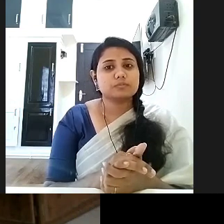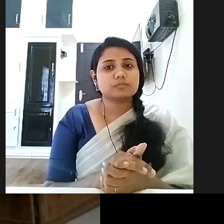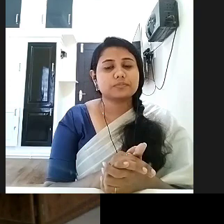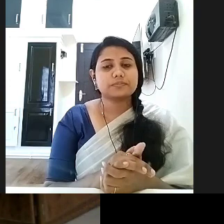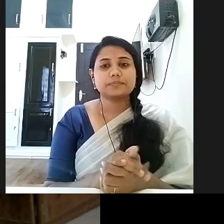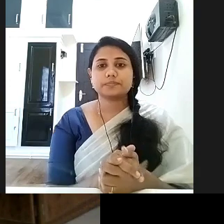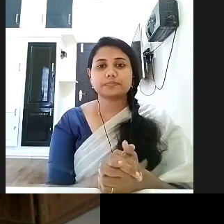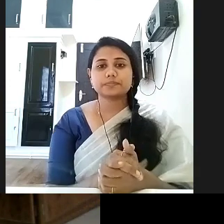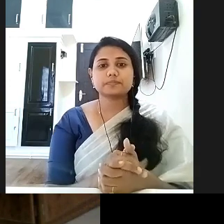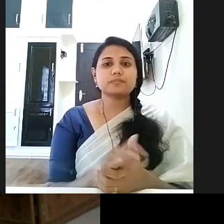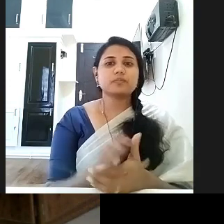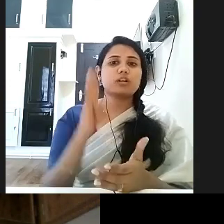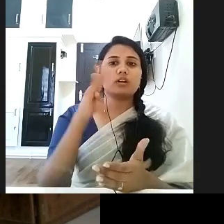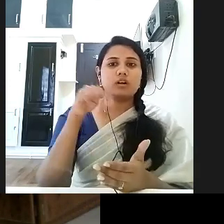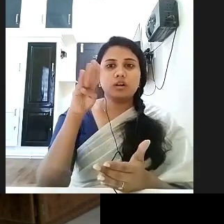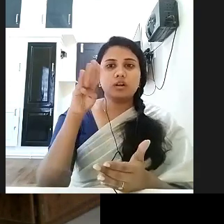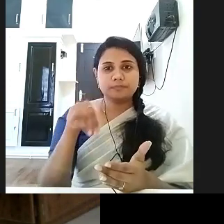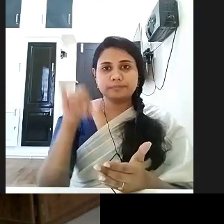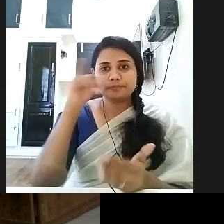$96